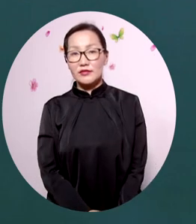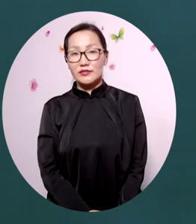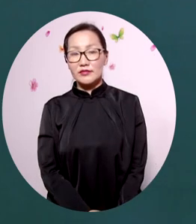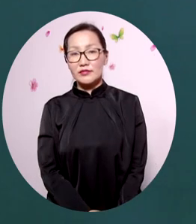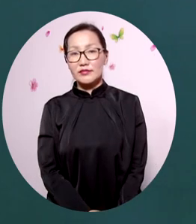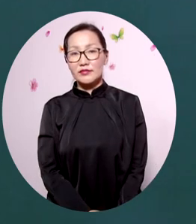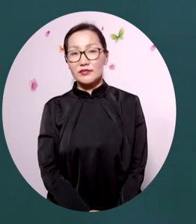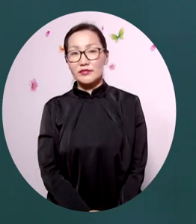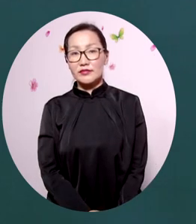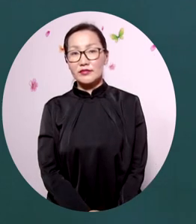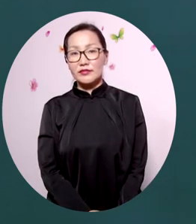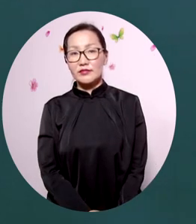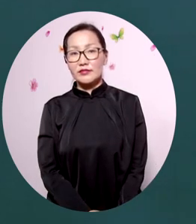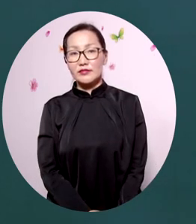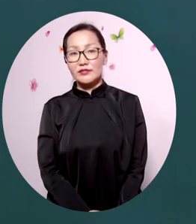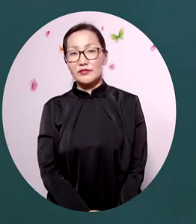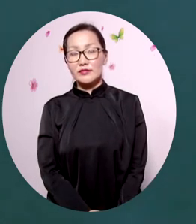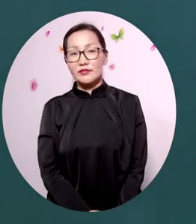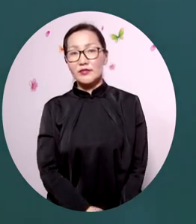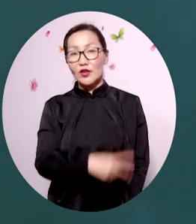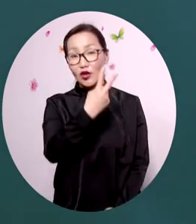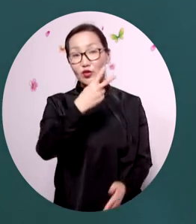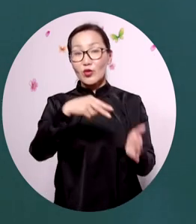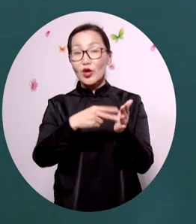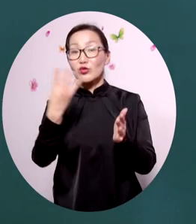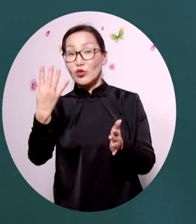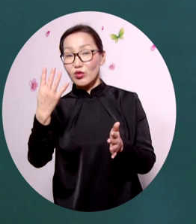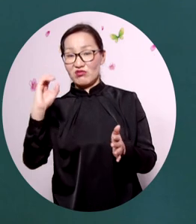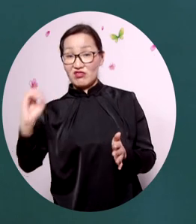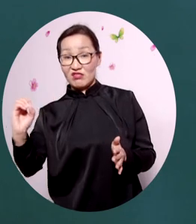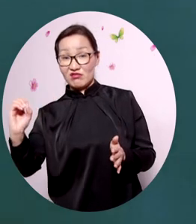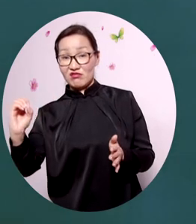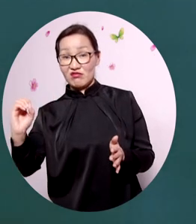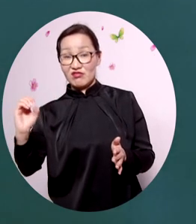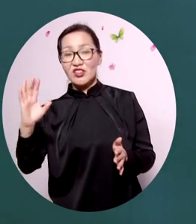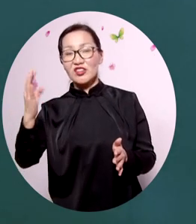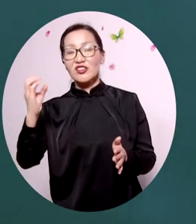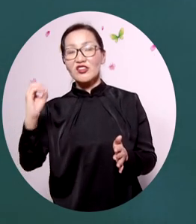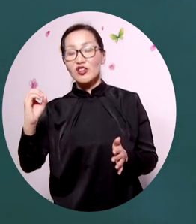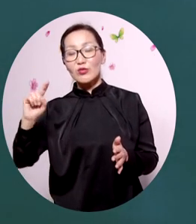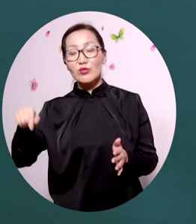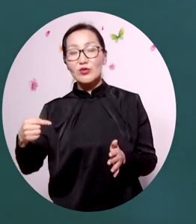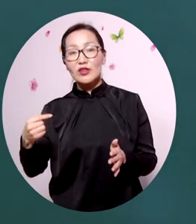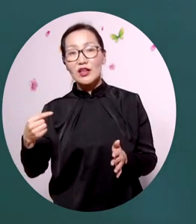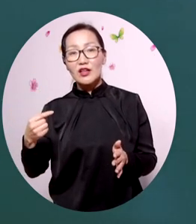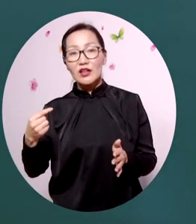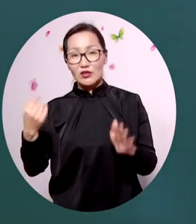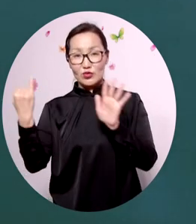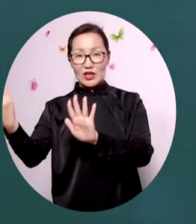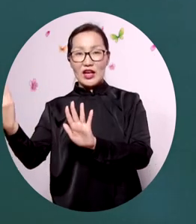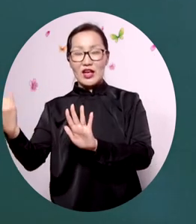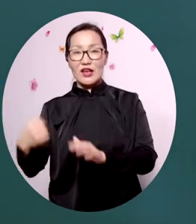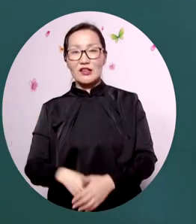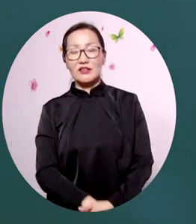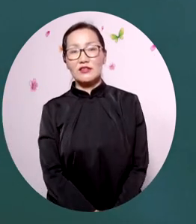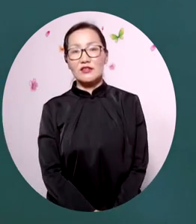Энд хэд гарах уу? Мэдээж 2-ыг 4 тугаар тэг юм чинь тэг бүлтэй тоо гарах нь тэг бүхэл 10-ыг 6.